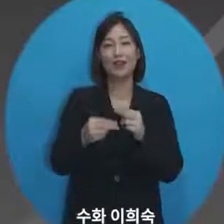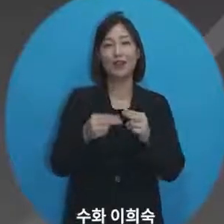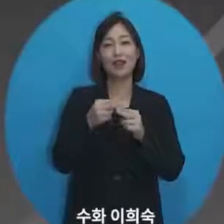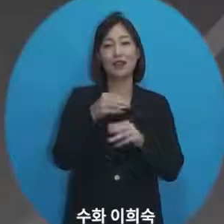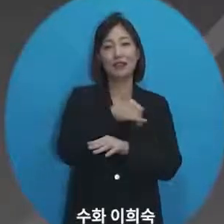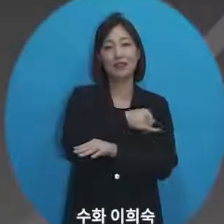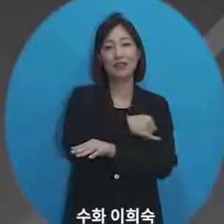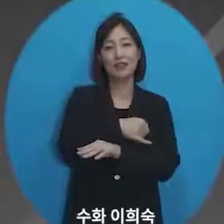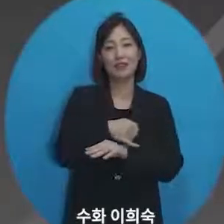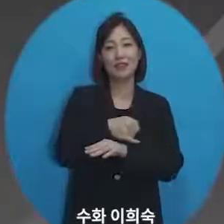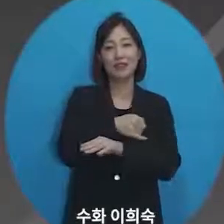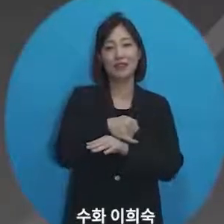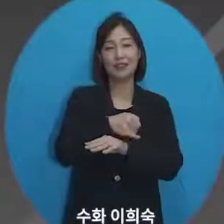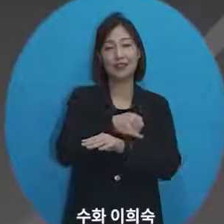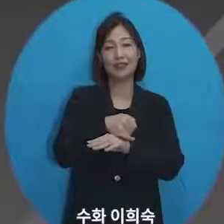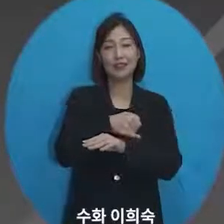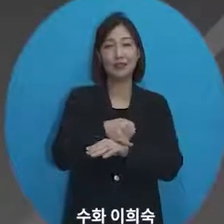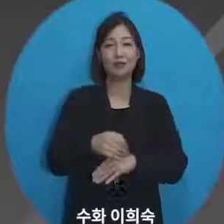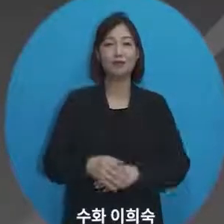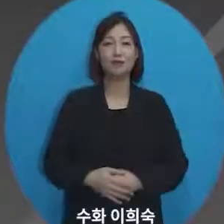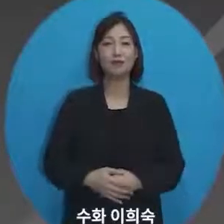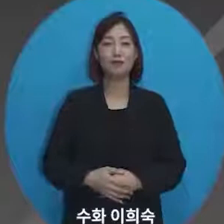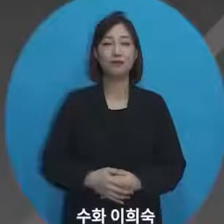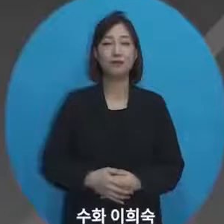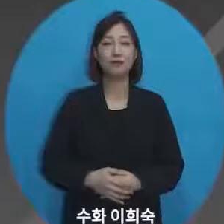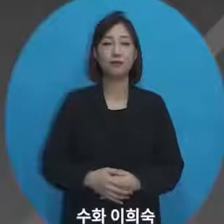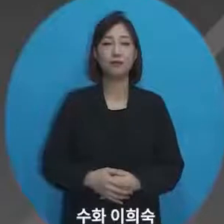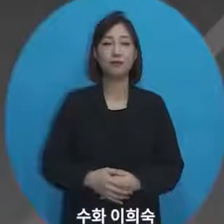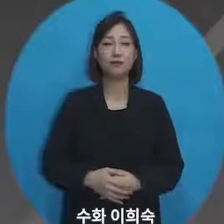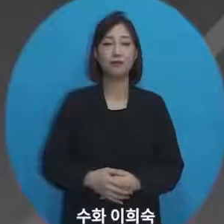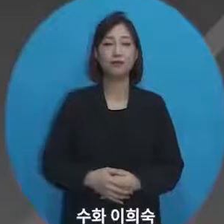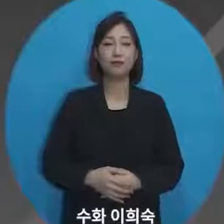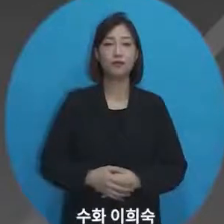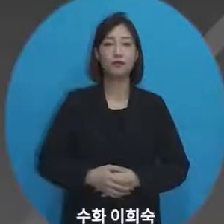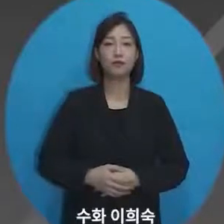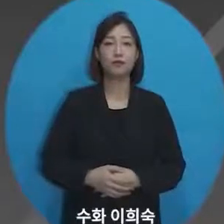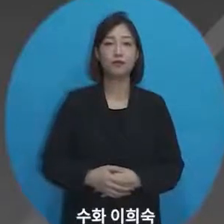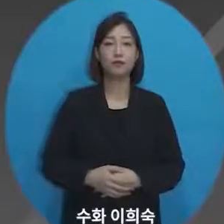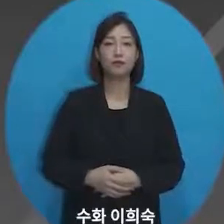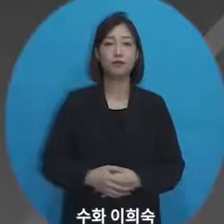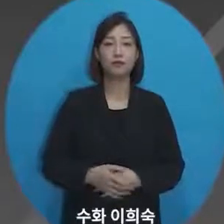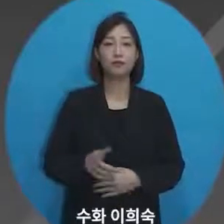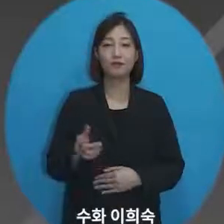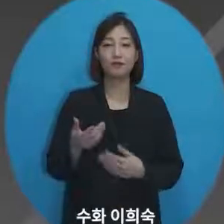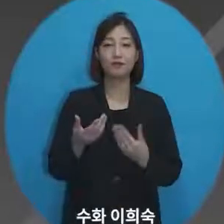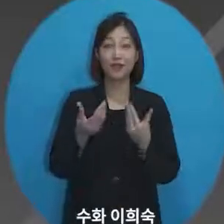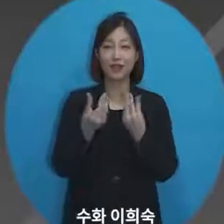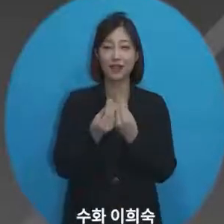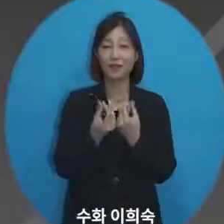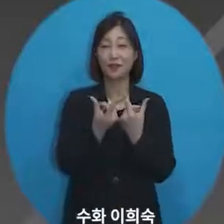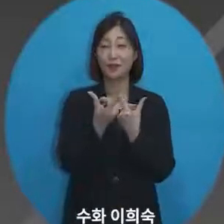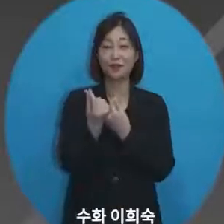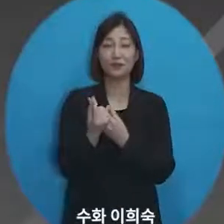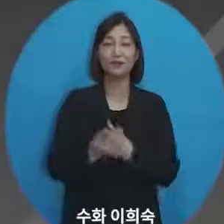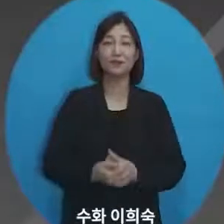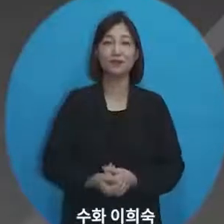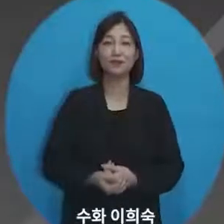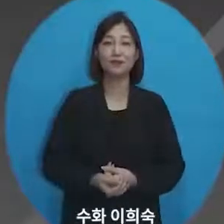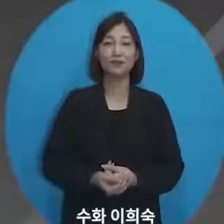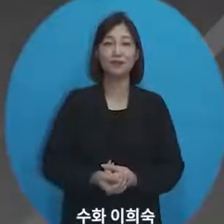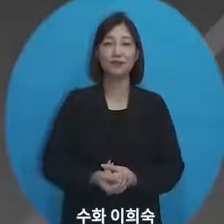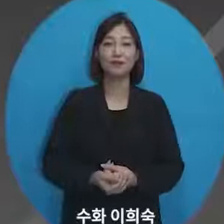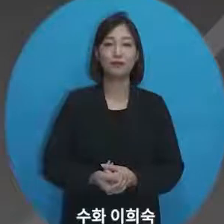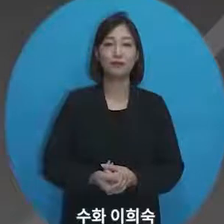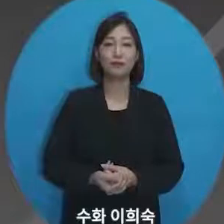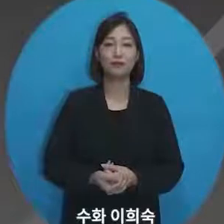그 시인성을 좀 더 높여주는 역할을 하고 있죠. 예, 아까 동일한